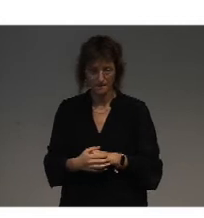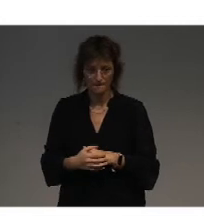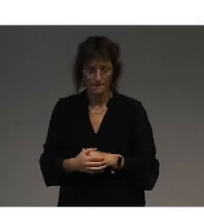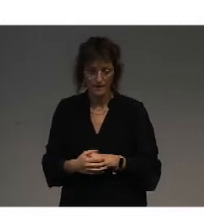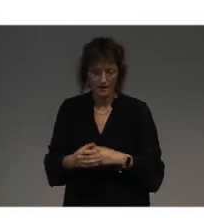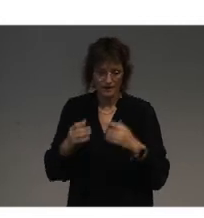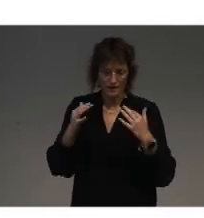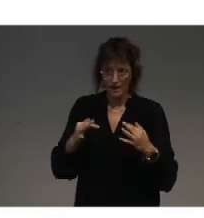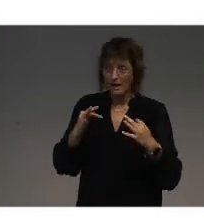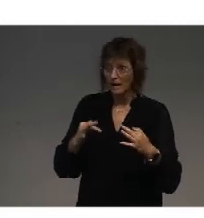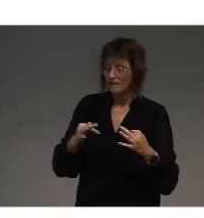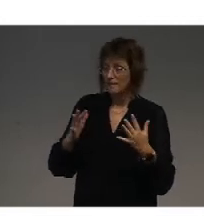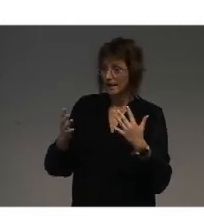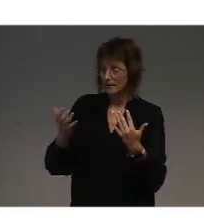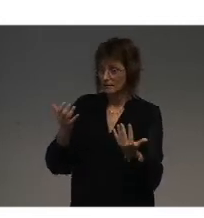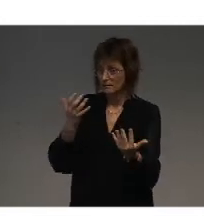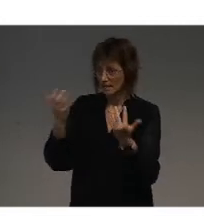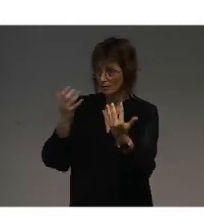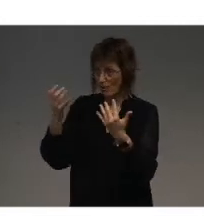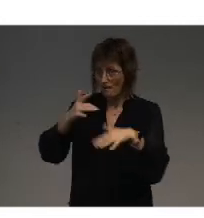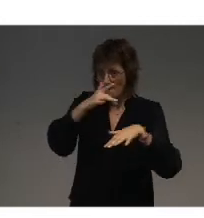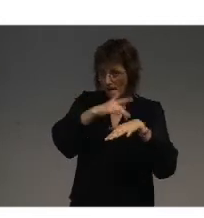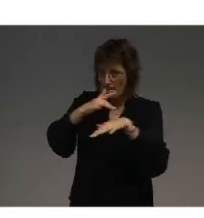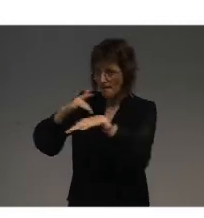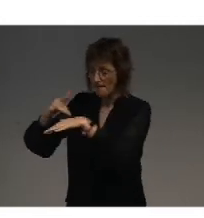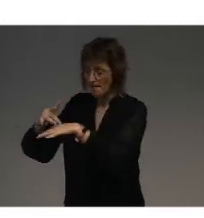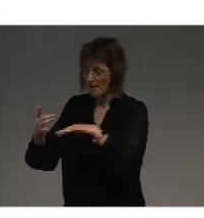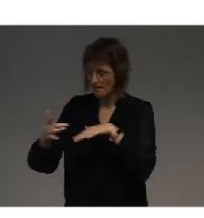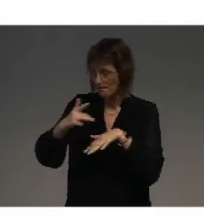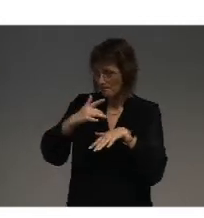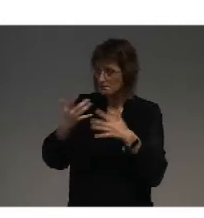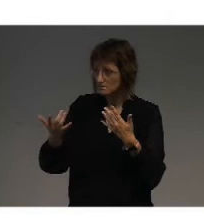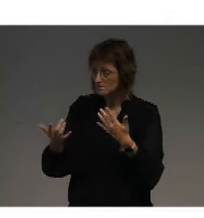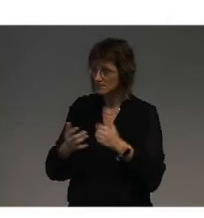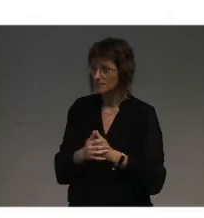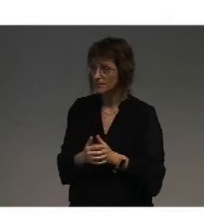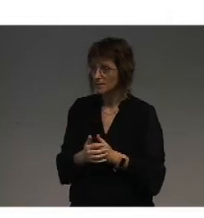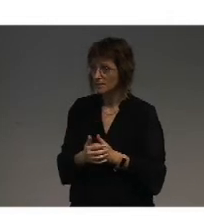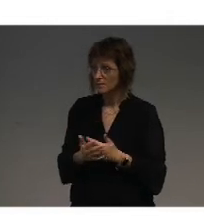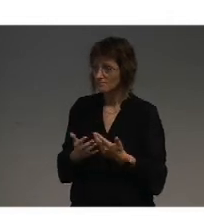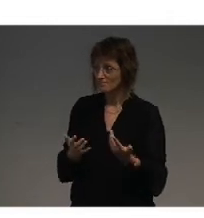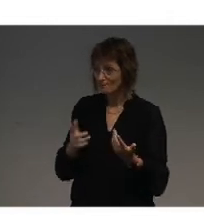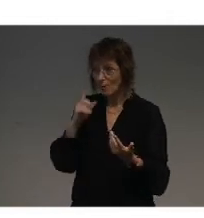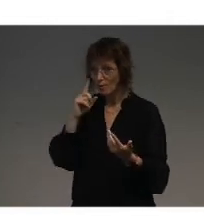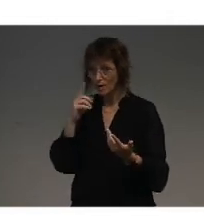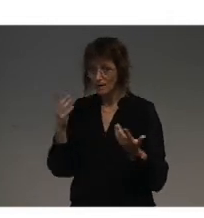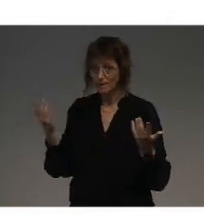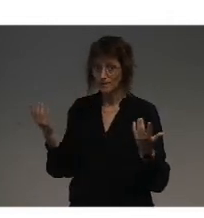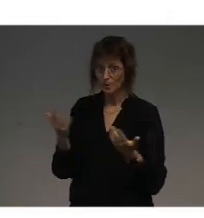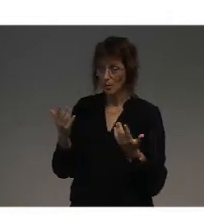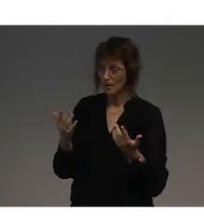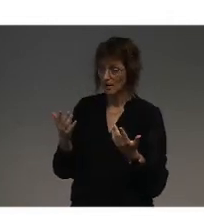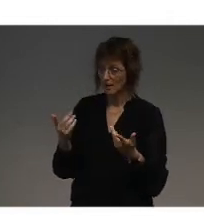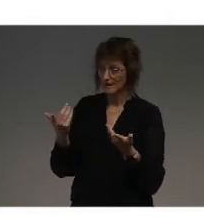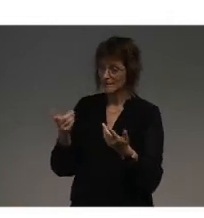qu'est-ce qui s'y devient, enfin, au-delà de ces enjeux scientifiques et techniques, c'est que cette polyexposition, elle a fait son entrée dans le